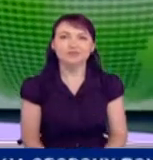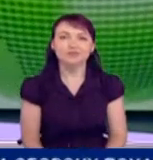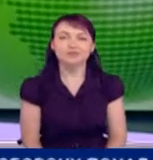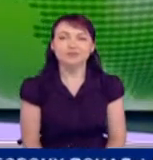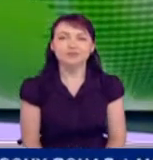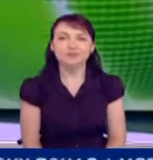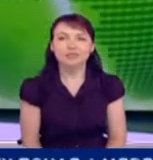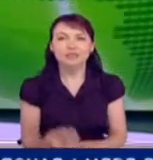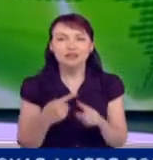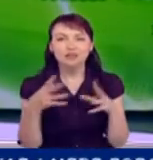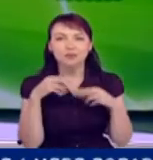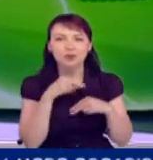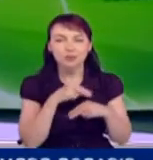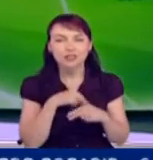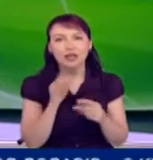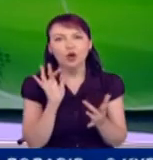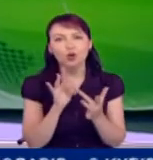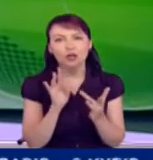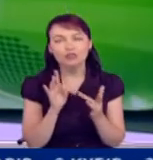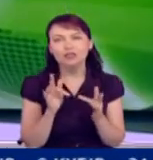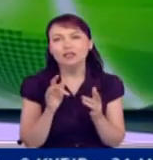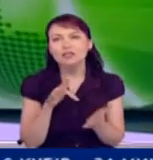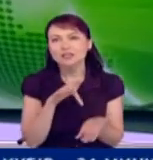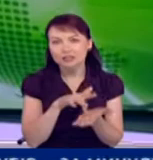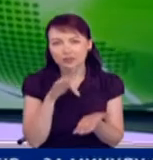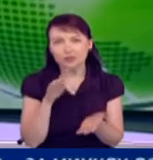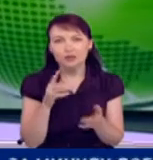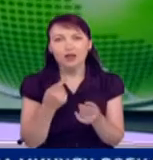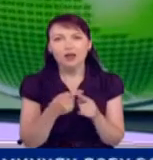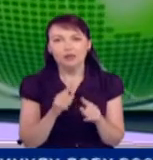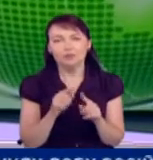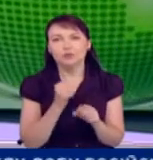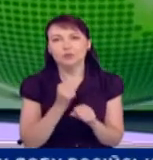контактного центру 1551, які працюють у режимі 24/7.